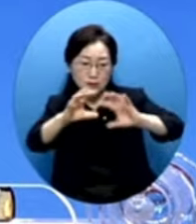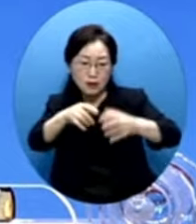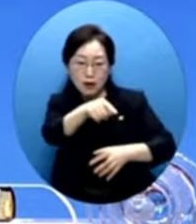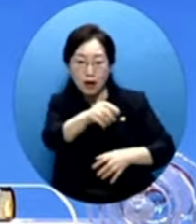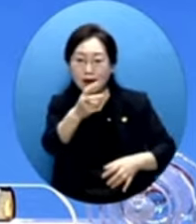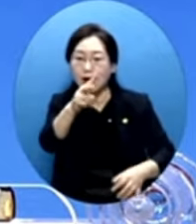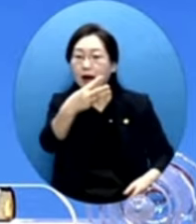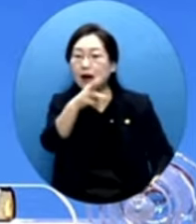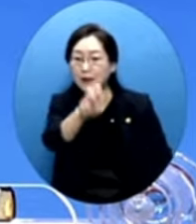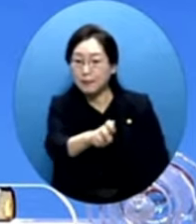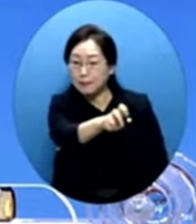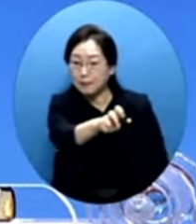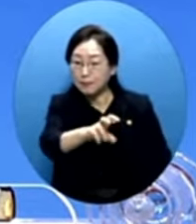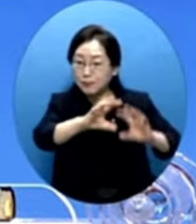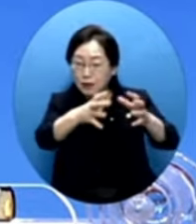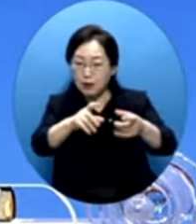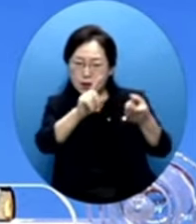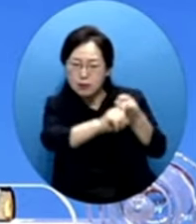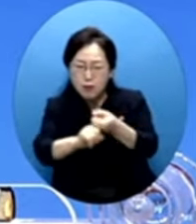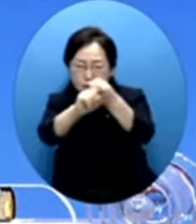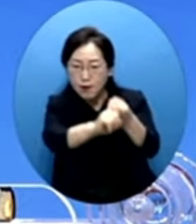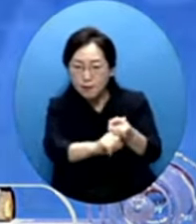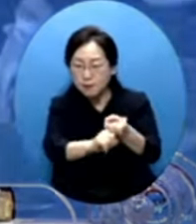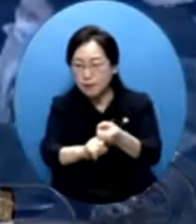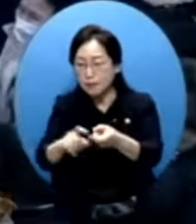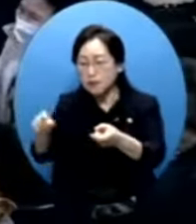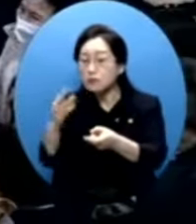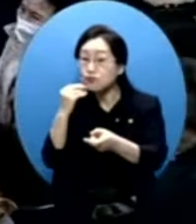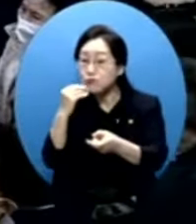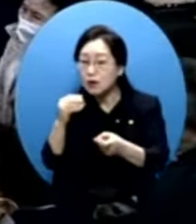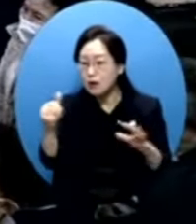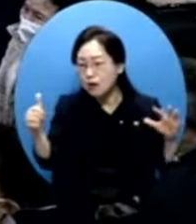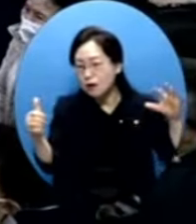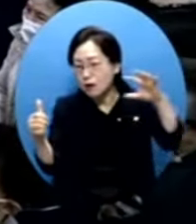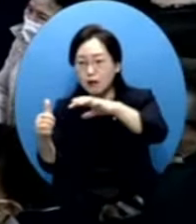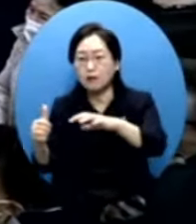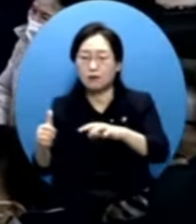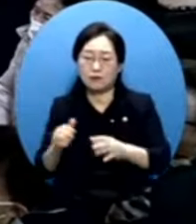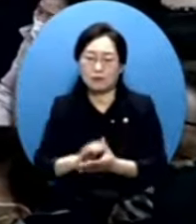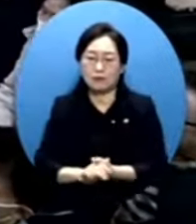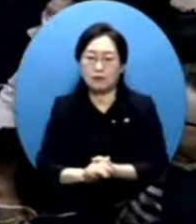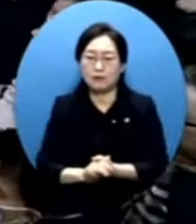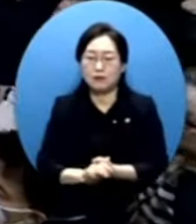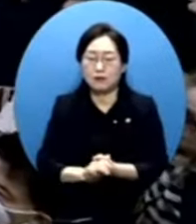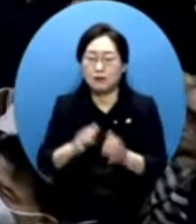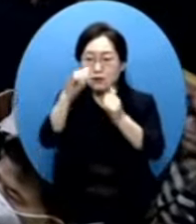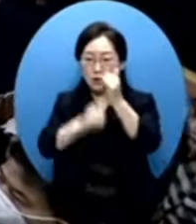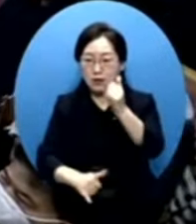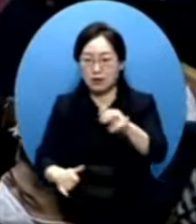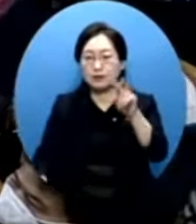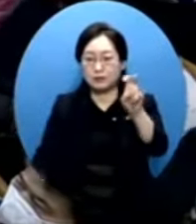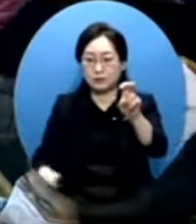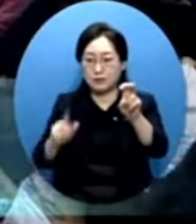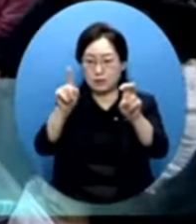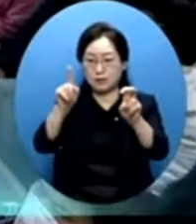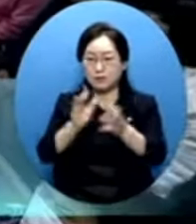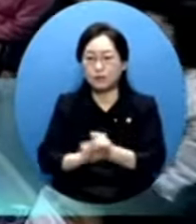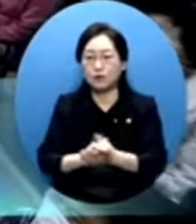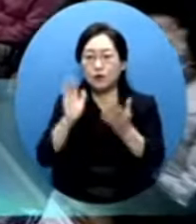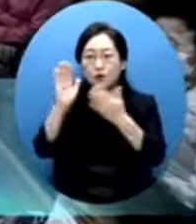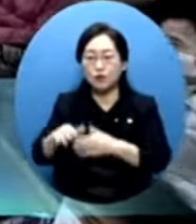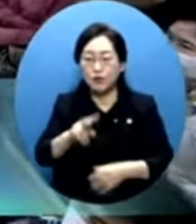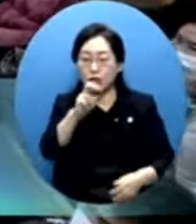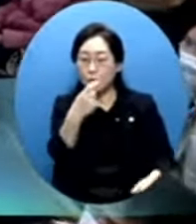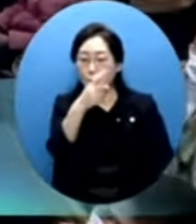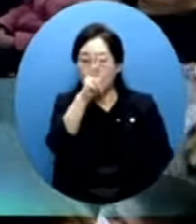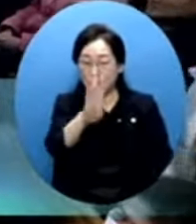이루고이 유다 왕국을 침공해 왔습니다 역대 20장 20장 1절입니다 그 후에 모압